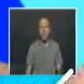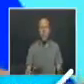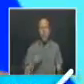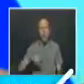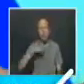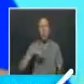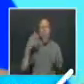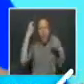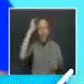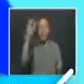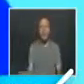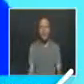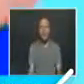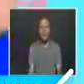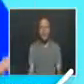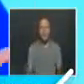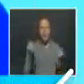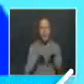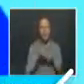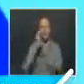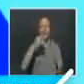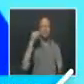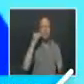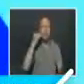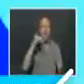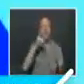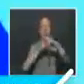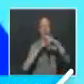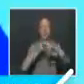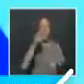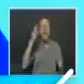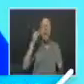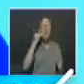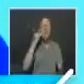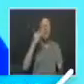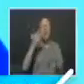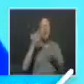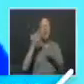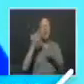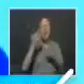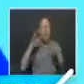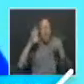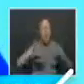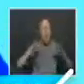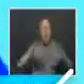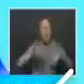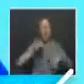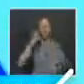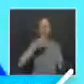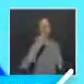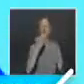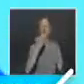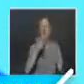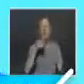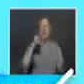אנחנו ערבים! כמו שיש אמריקאי נוצרי ואמריקאי מוסלמי ואמריקאי לא יודע מה, יש ישראלי